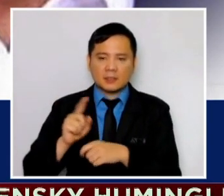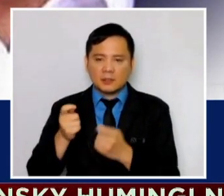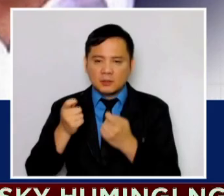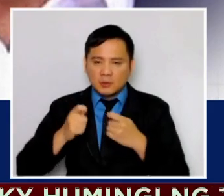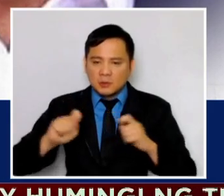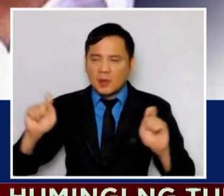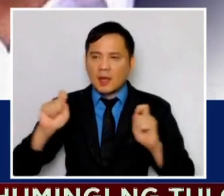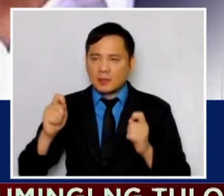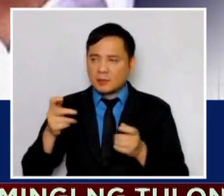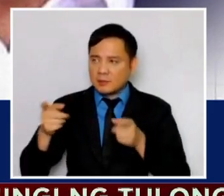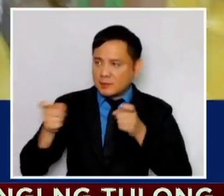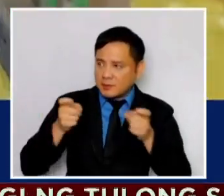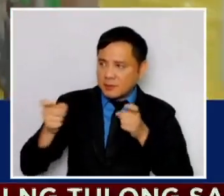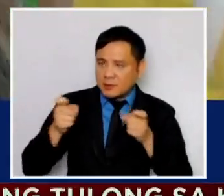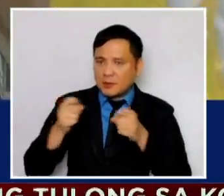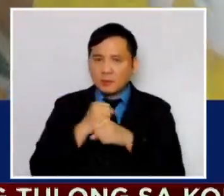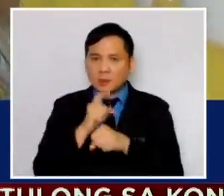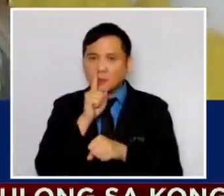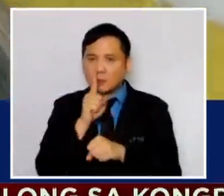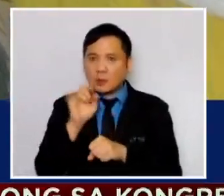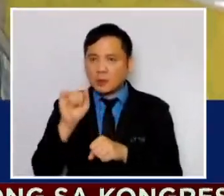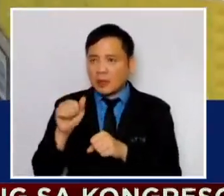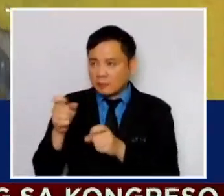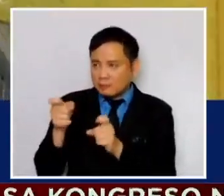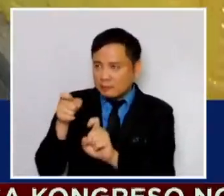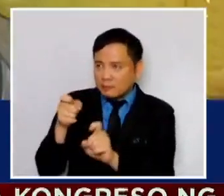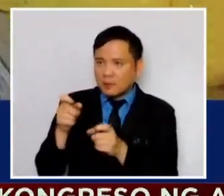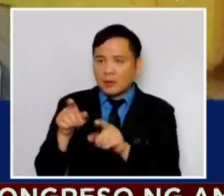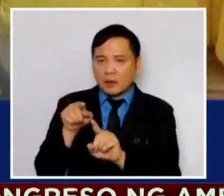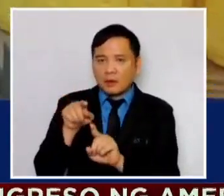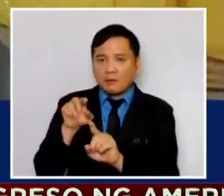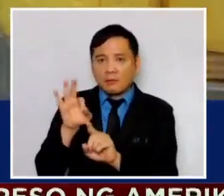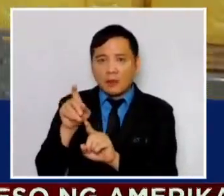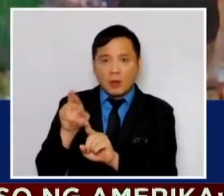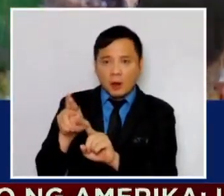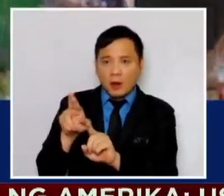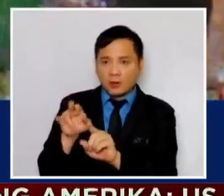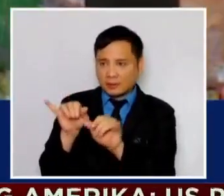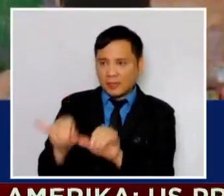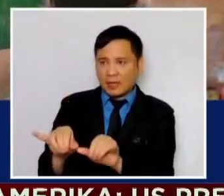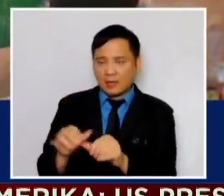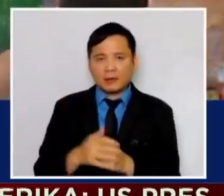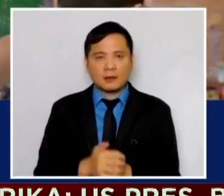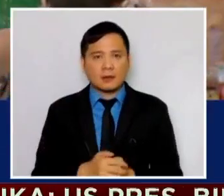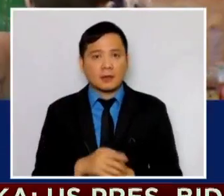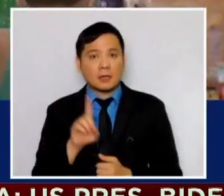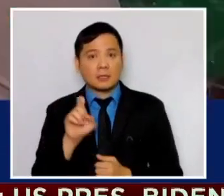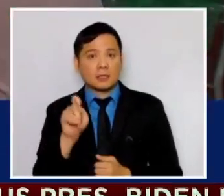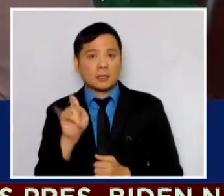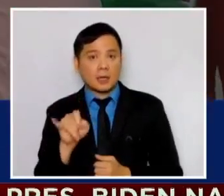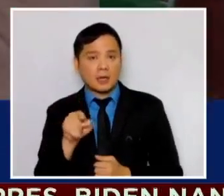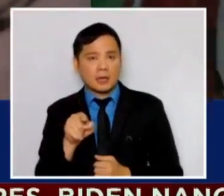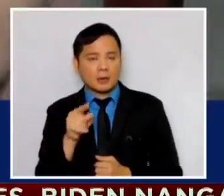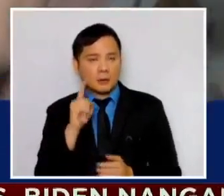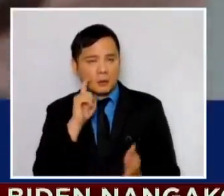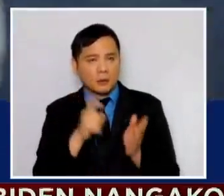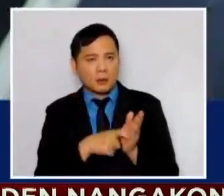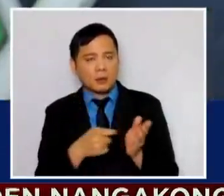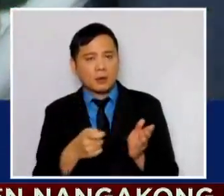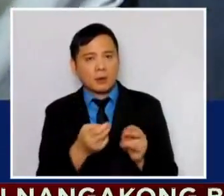upward increase of flour. Pero kahit napipigilan ng DTI ang taas presyo sa mga bilihing sakop ng